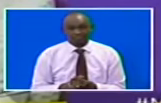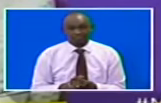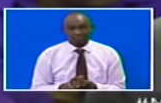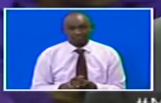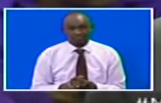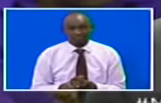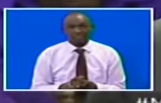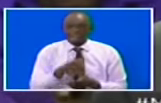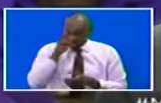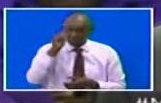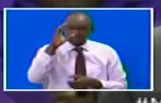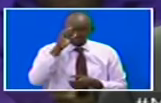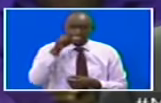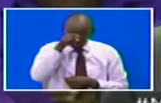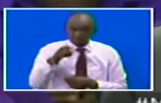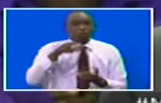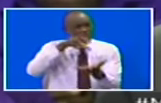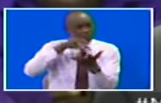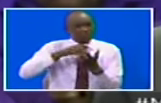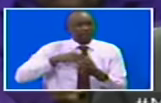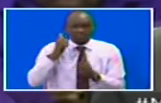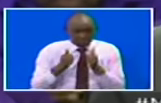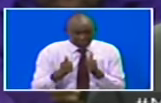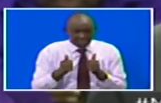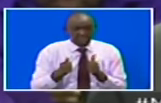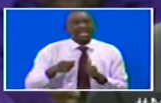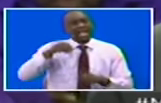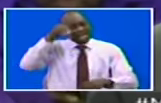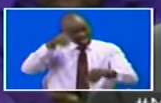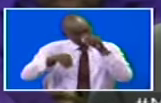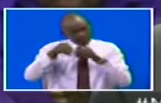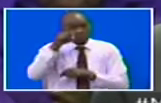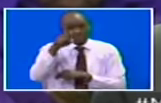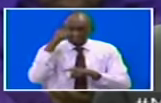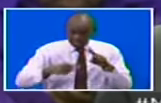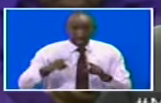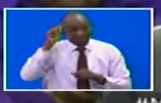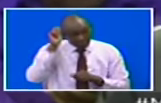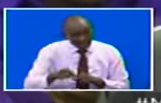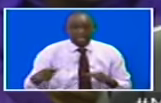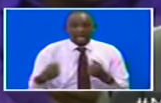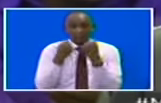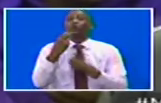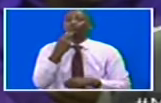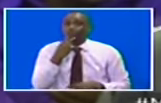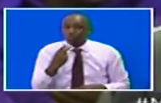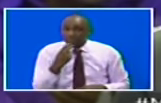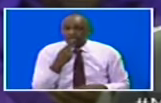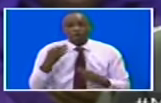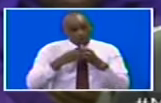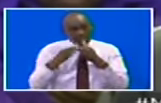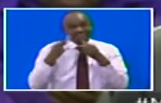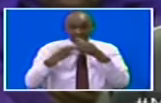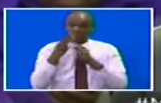Maendeleo Chap Chap has taken the position that the elections in this year must be held on Tuesday,